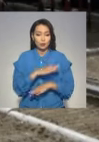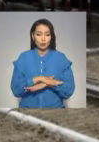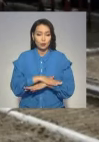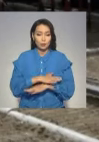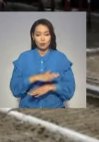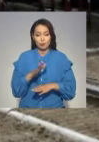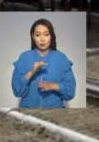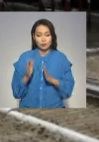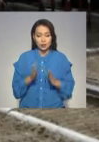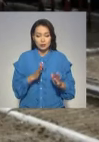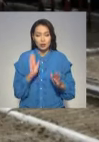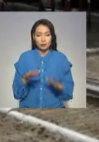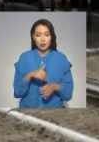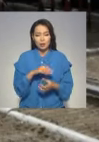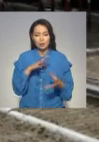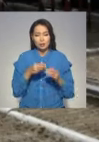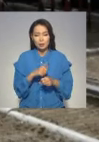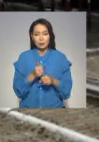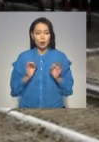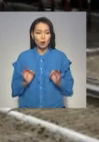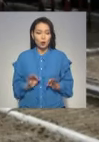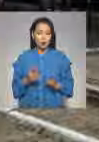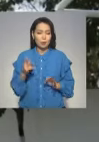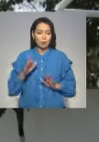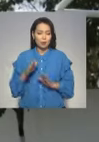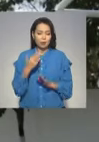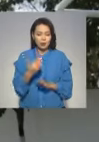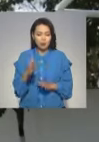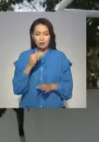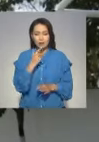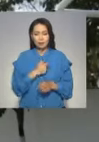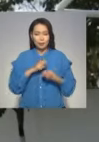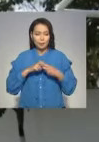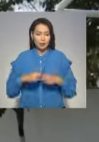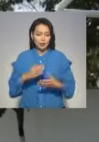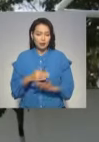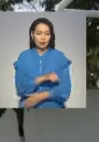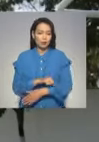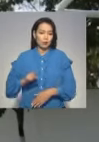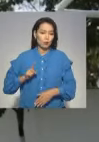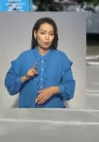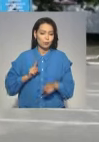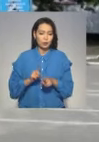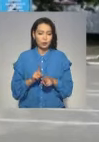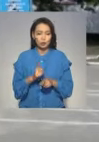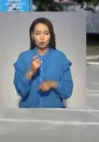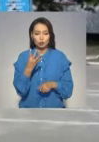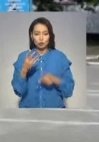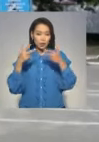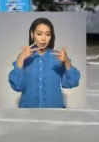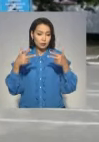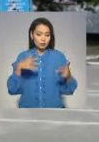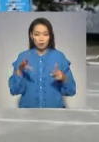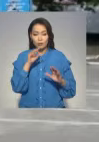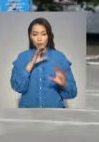әскери прокурордың бірінші орынбасары Мақсат Қазиевтің айтуынша, армияда былық көп. Шекара қызметінде 358 нысанның 104-і ғана бейнебақылаумен